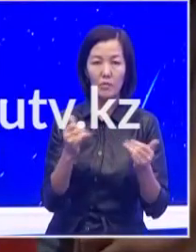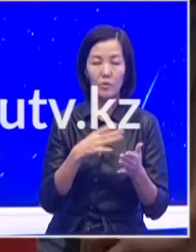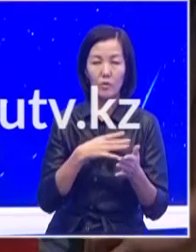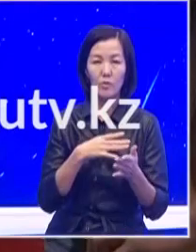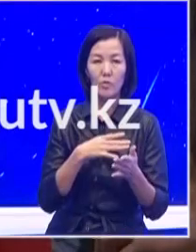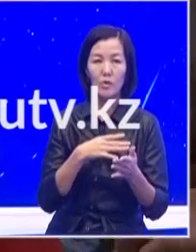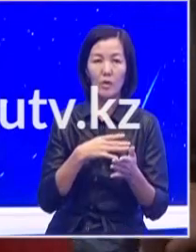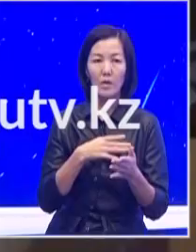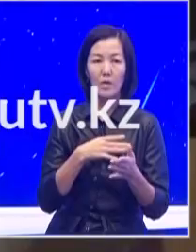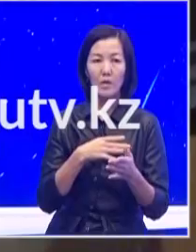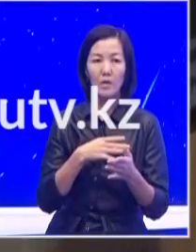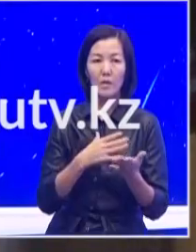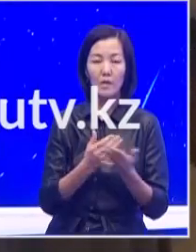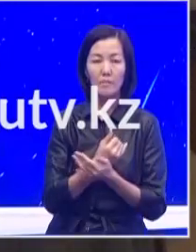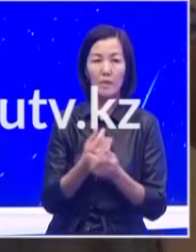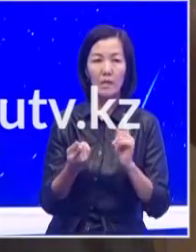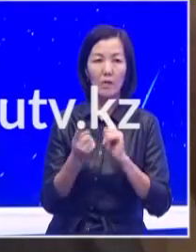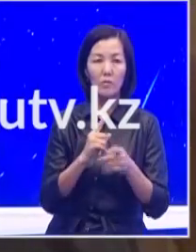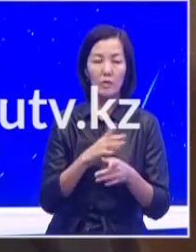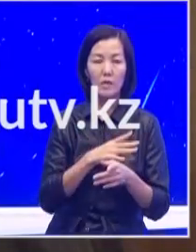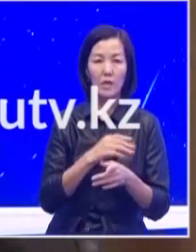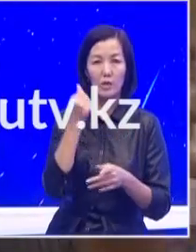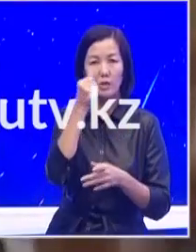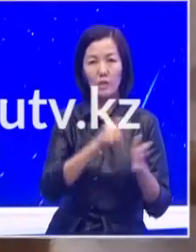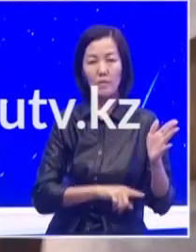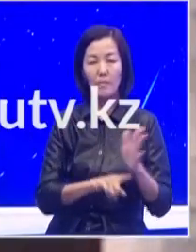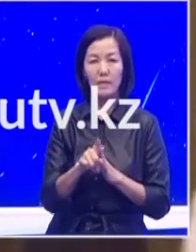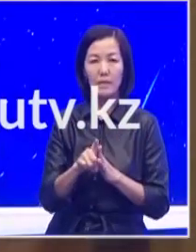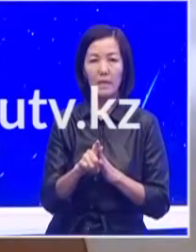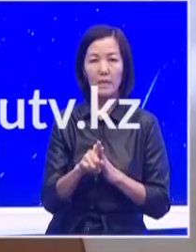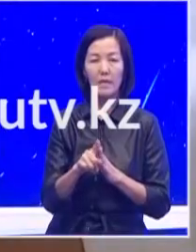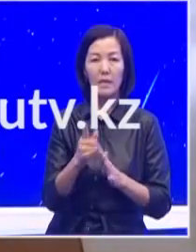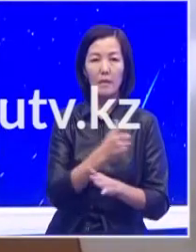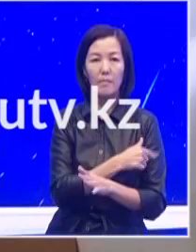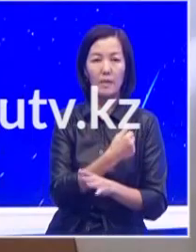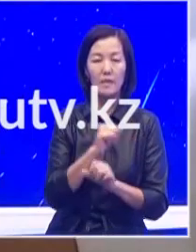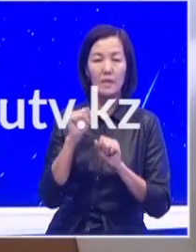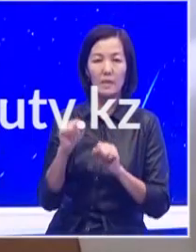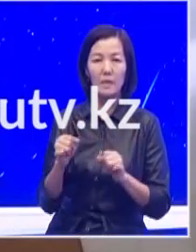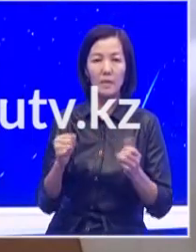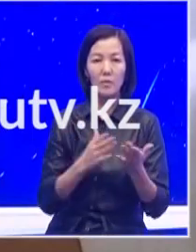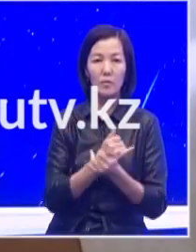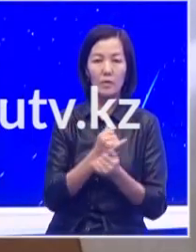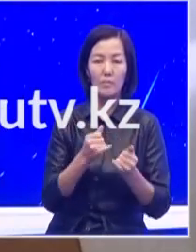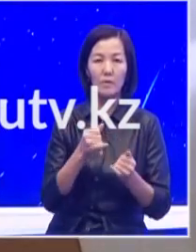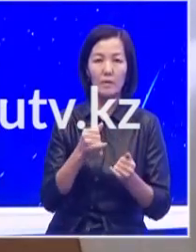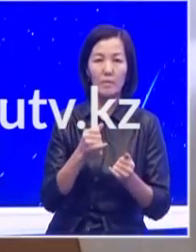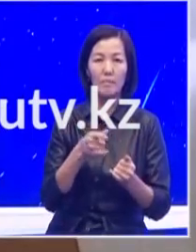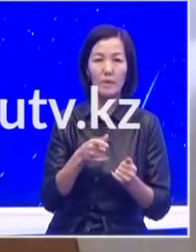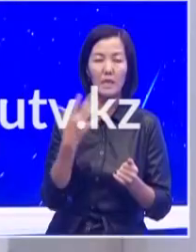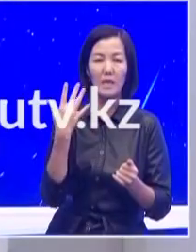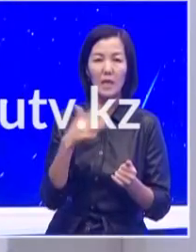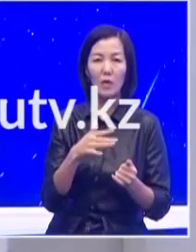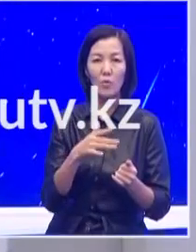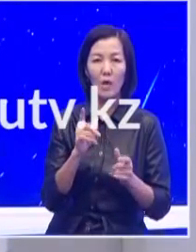сақтандыру жүйесінің пакетіне аударылған. Айта өтсек, жыл басынан медициналық сақтандыру қызметіне 1050 азаматтан шағым түсіпті.